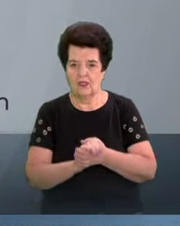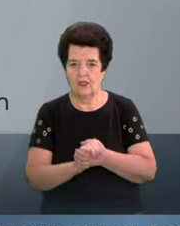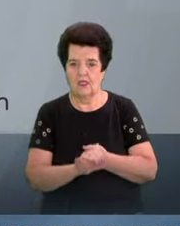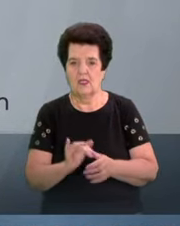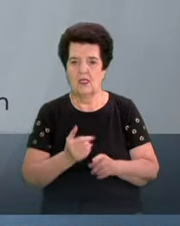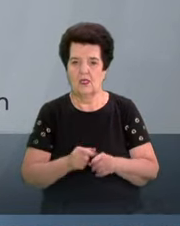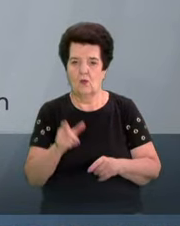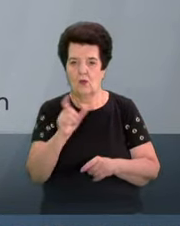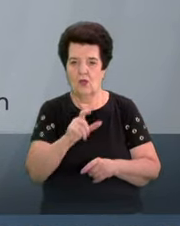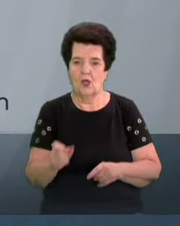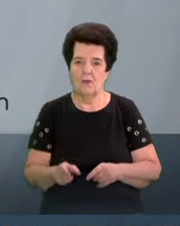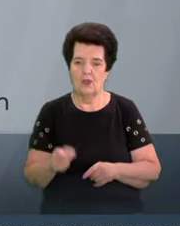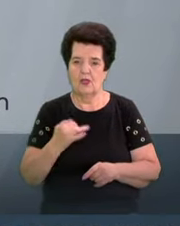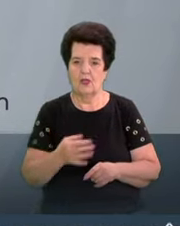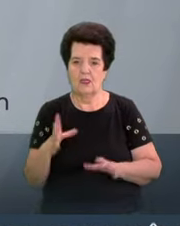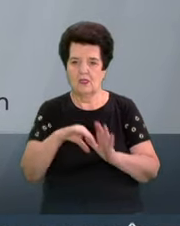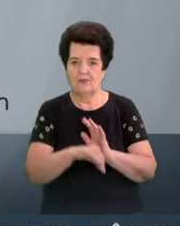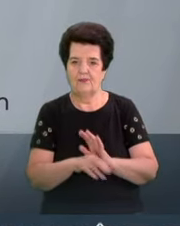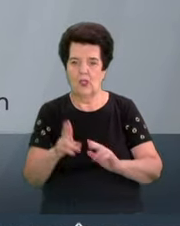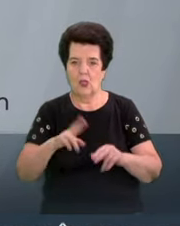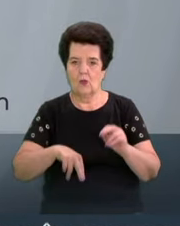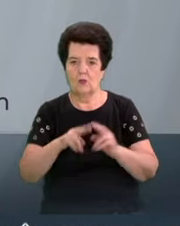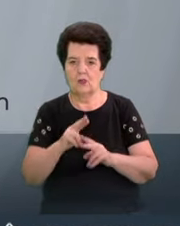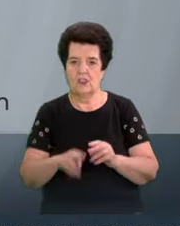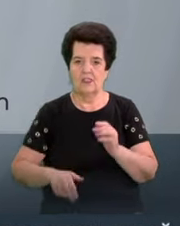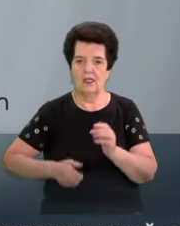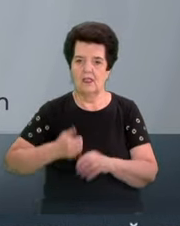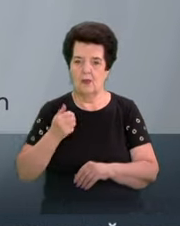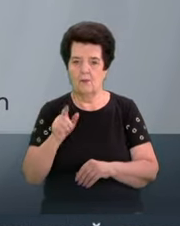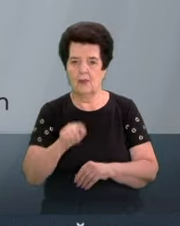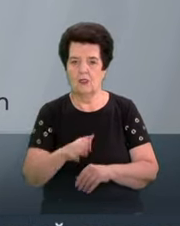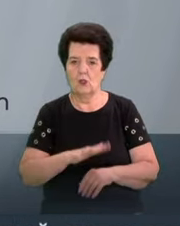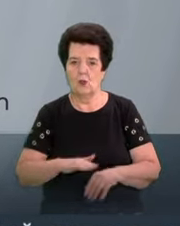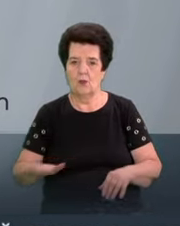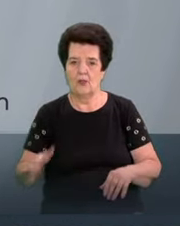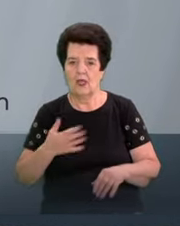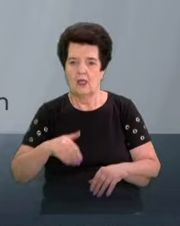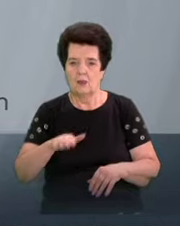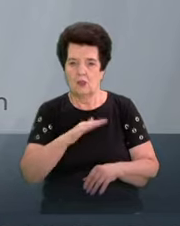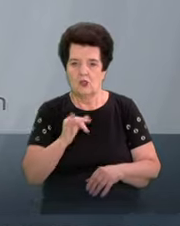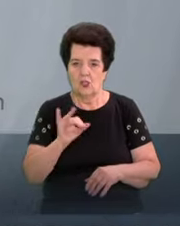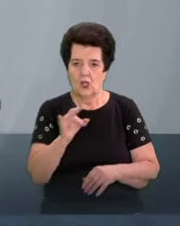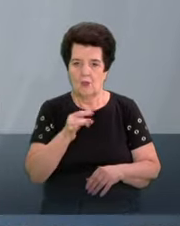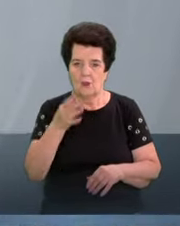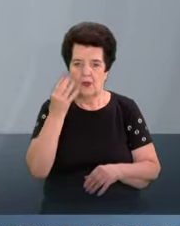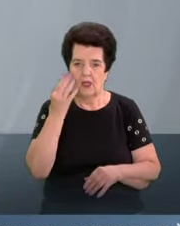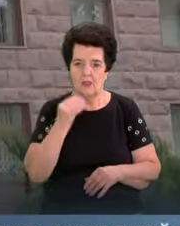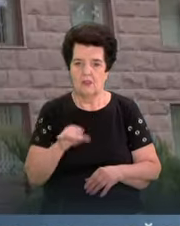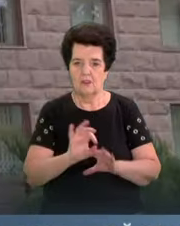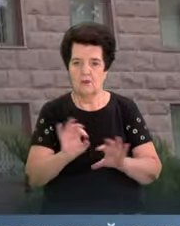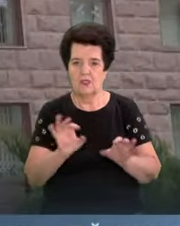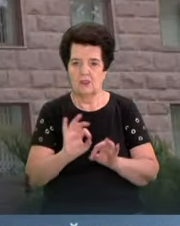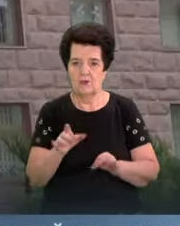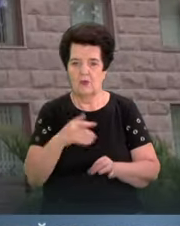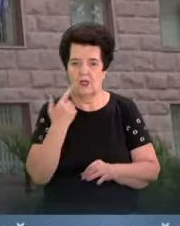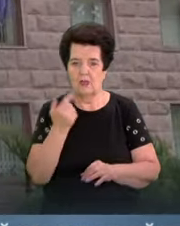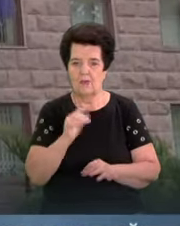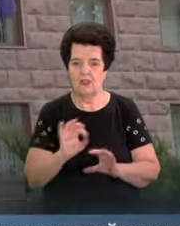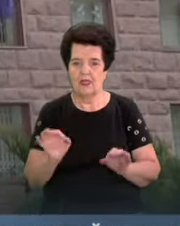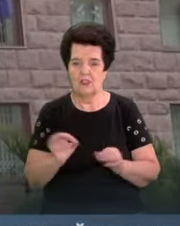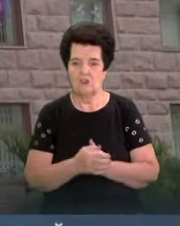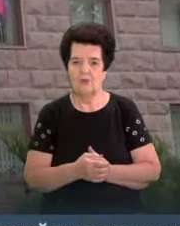ghida și pe noi în construirea unui viitor demn pentru copiii noștri și Republica Moldova. Se mai arată în mesaj. Iar